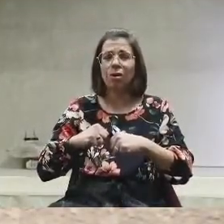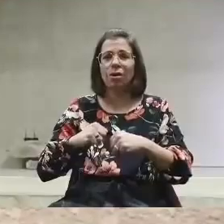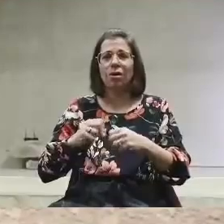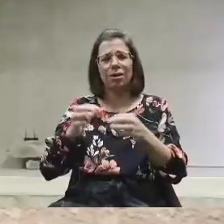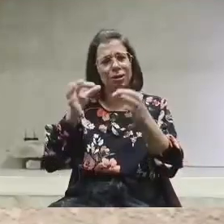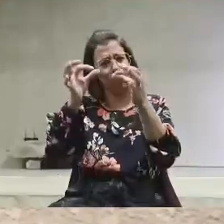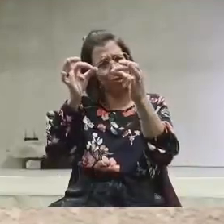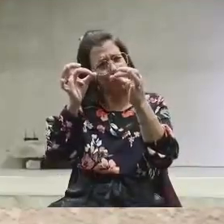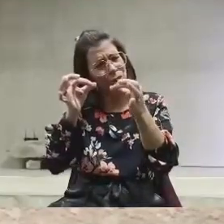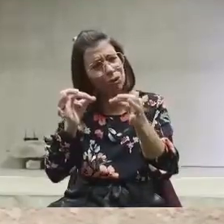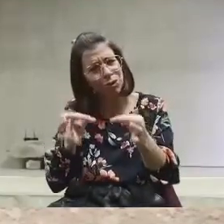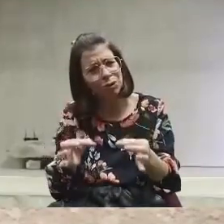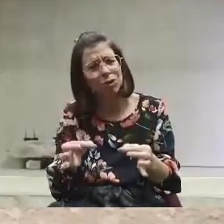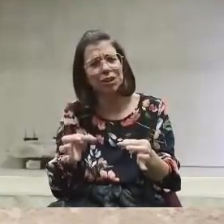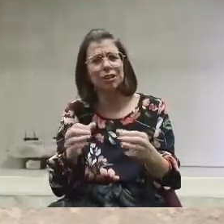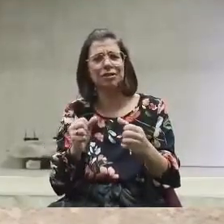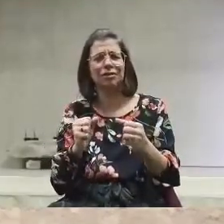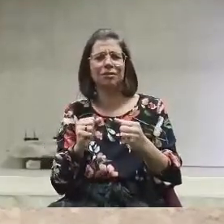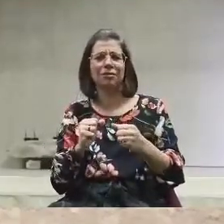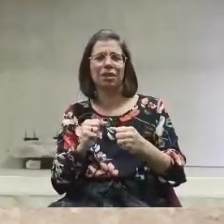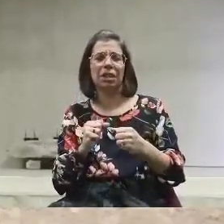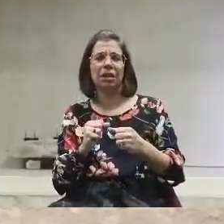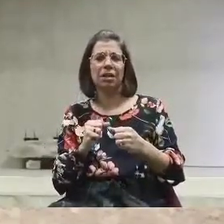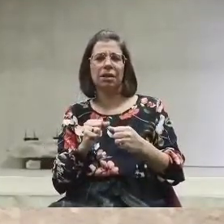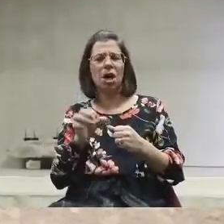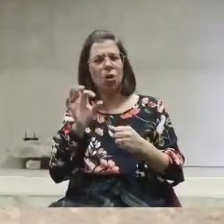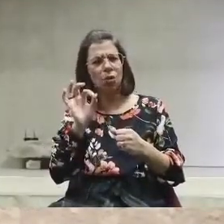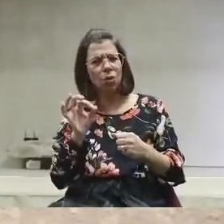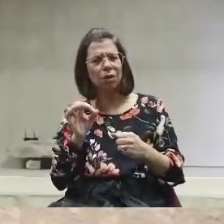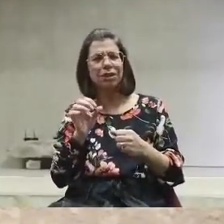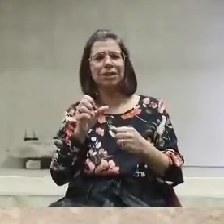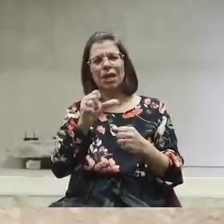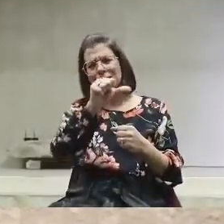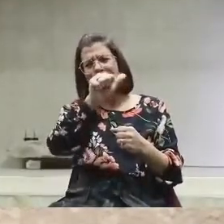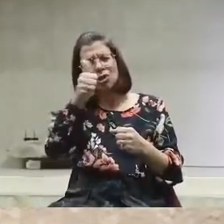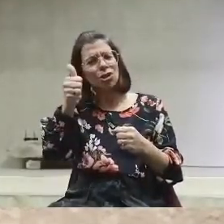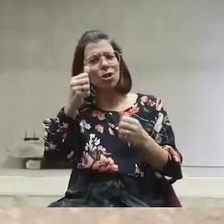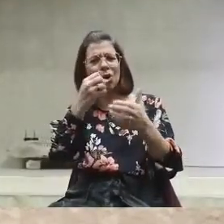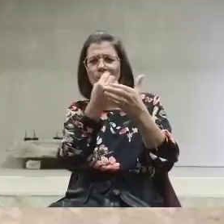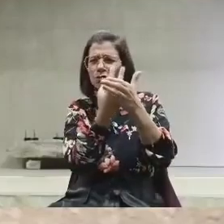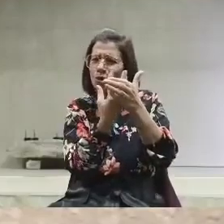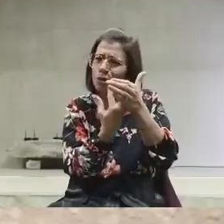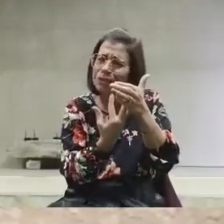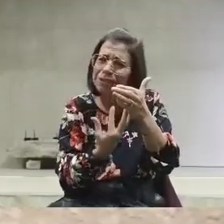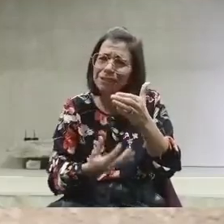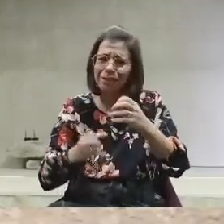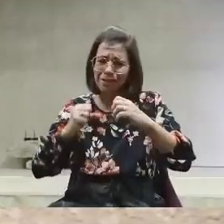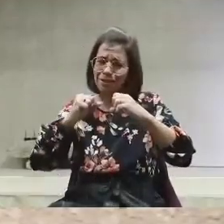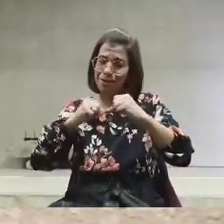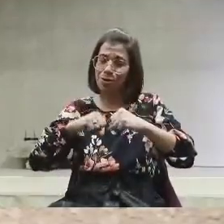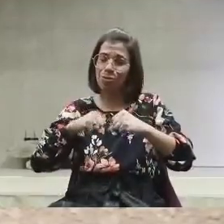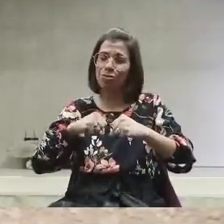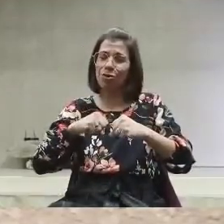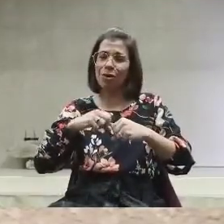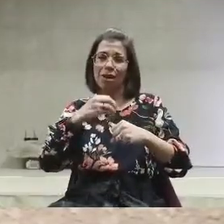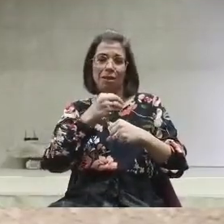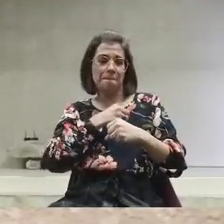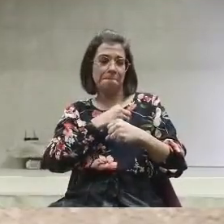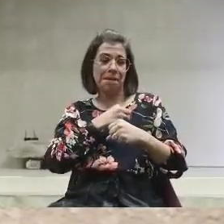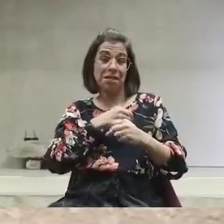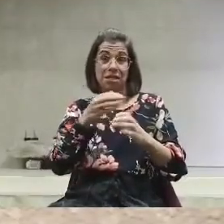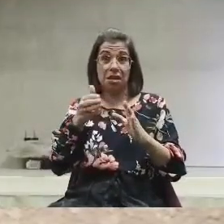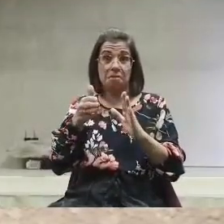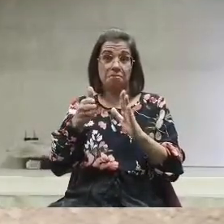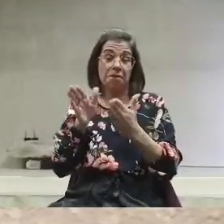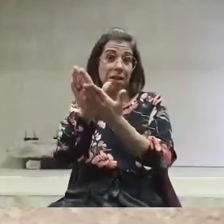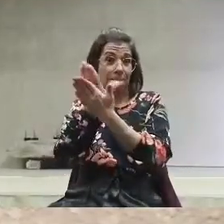pouvoir de nous couvrir de péché et nous déclarer innocents et même ôter le péché. Et cela, il l'a fait parce qu'il nous aime. Et il nous